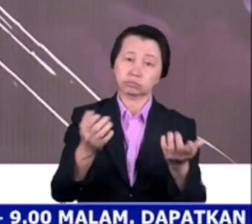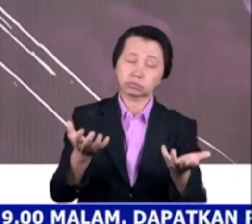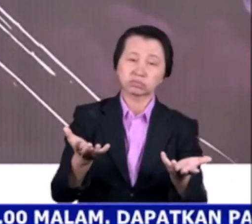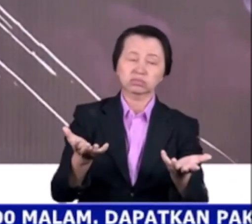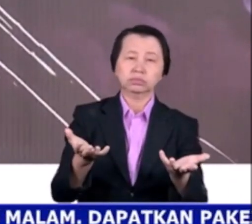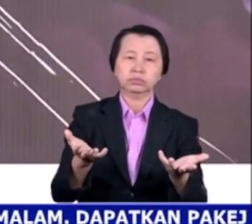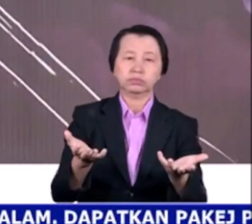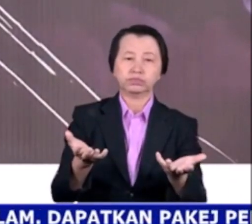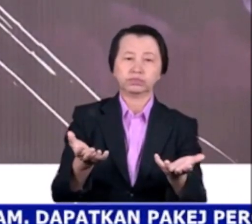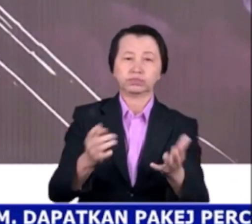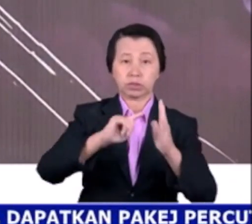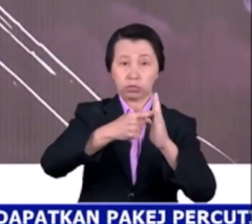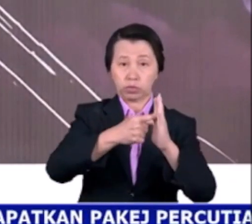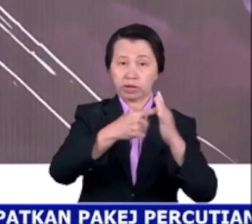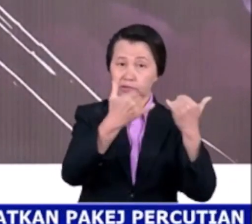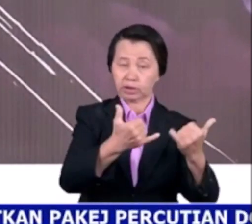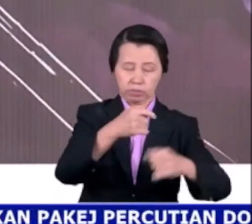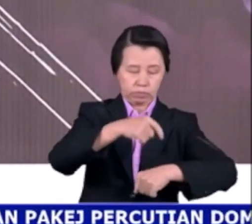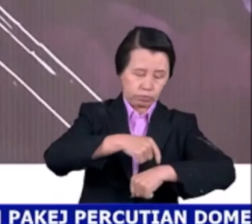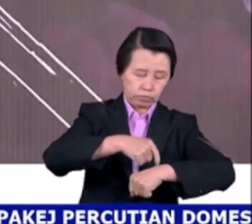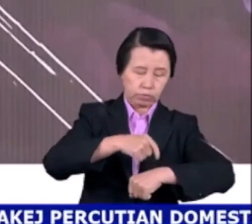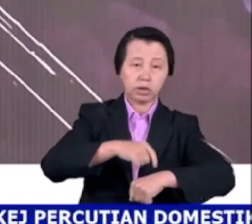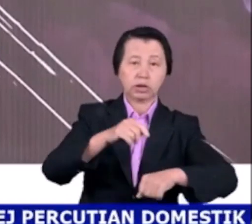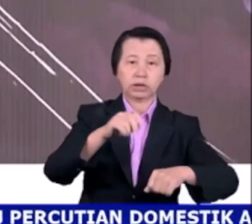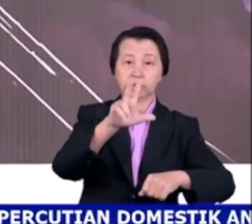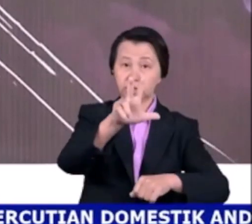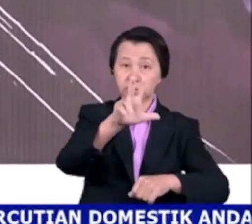supaya mulai hari ini jam 3 petang